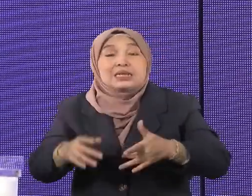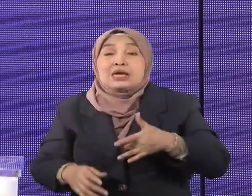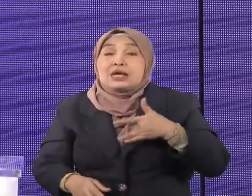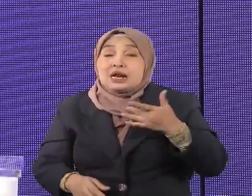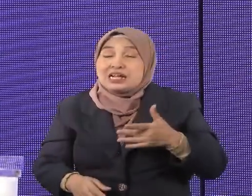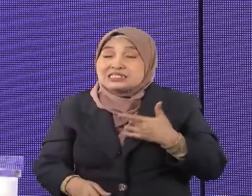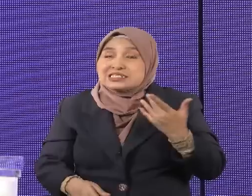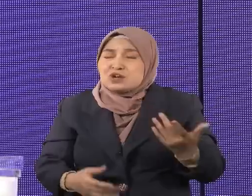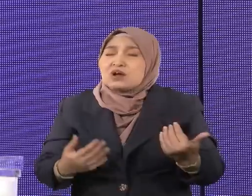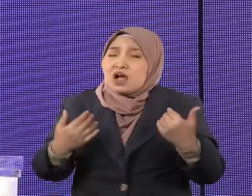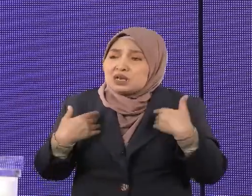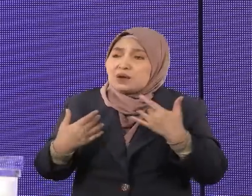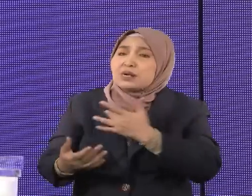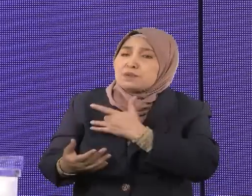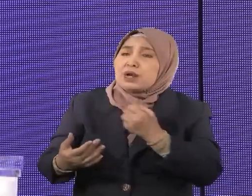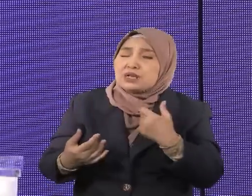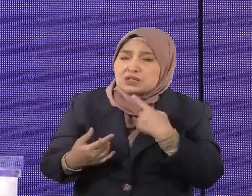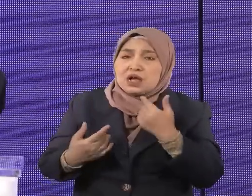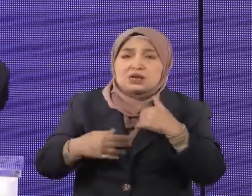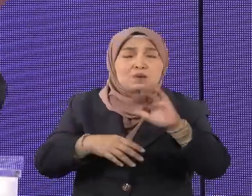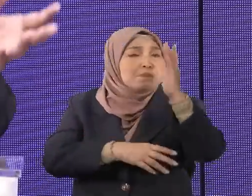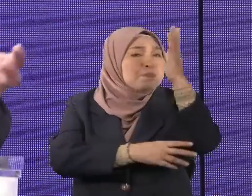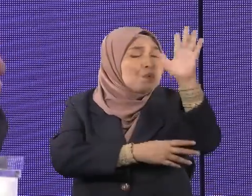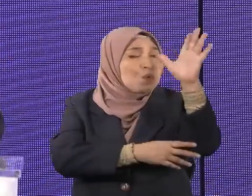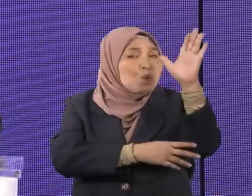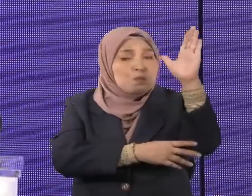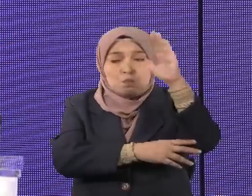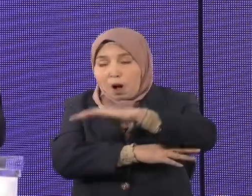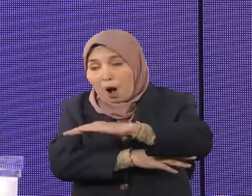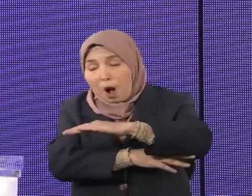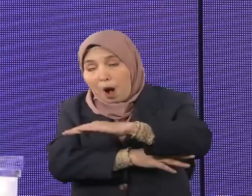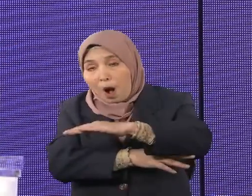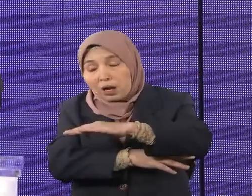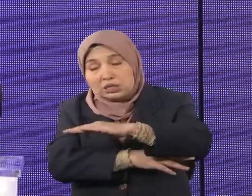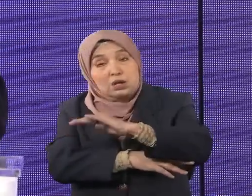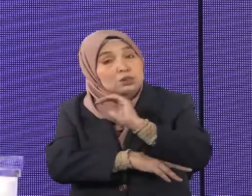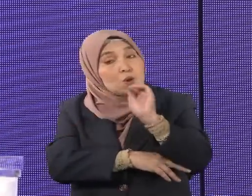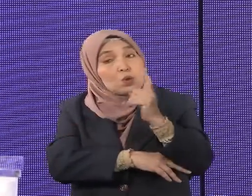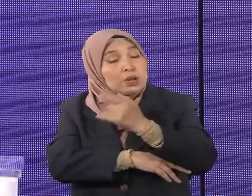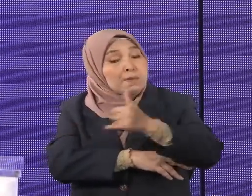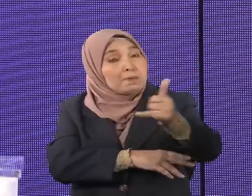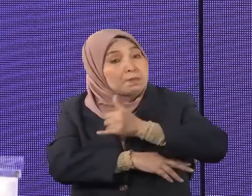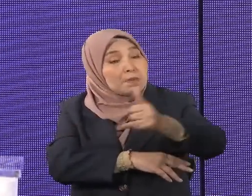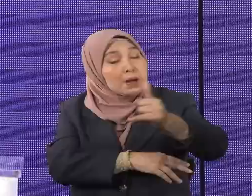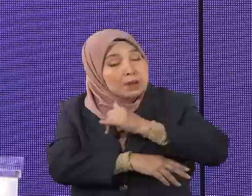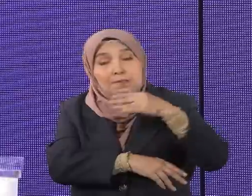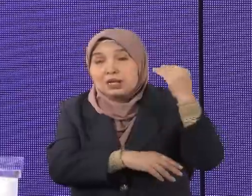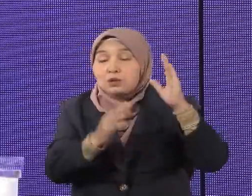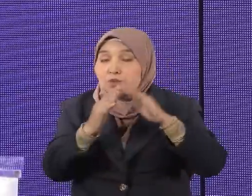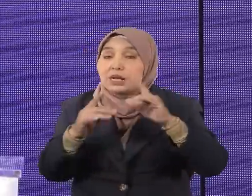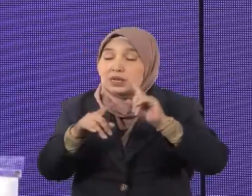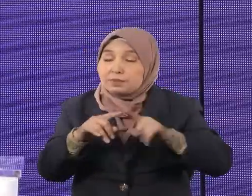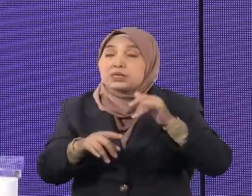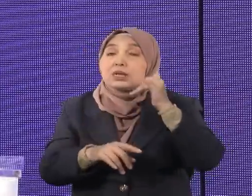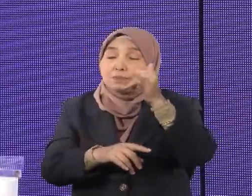bahawa adalah pokok tepi jalan tumbang contohnya. Dia bukan sekadar pergi balik rumah, tetapi dia pergi call,